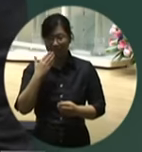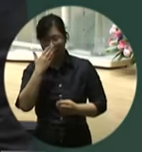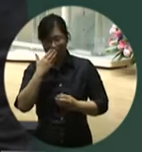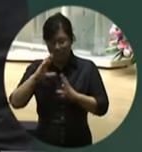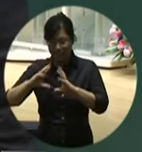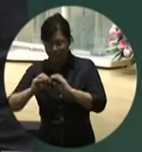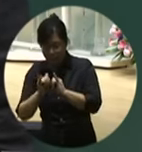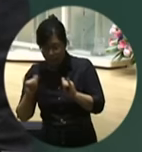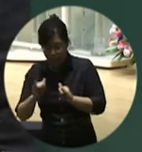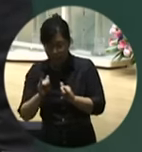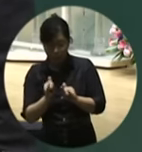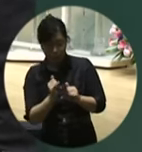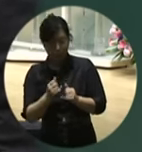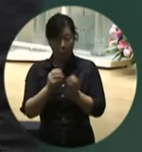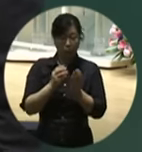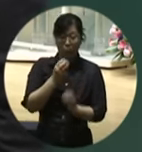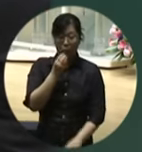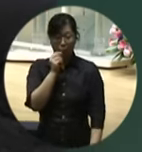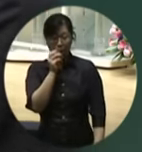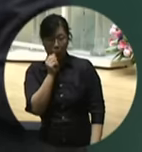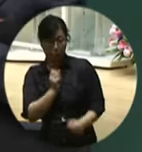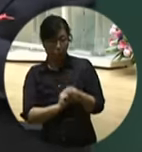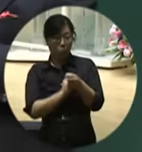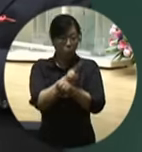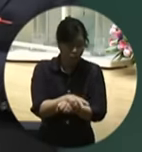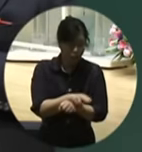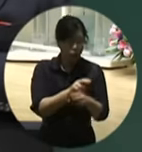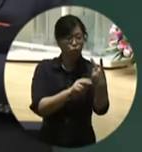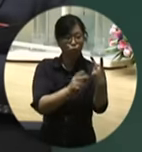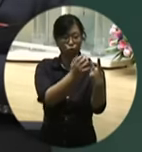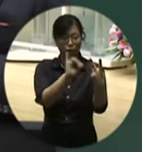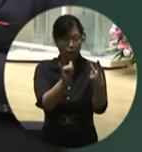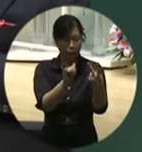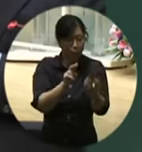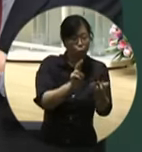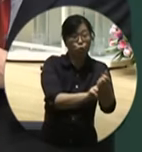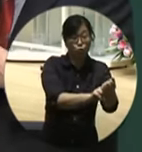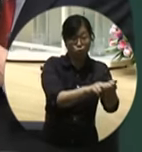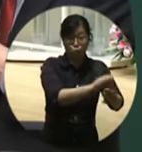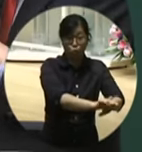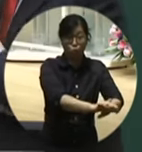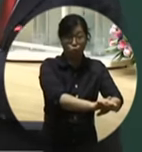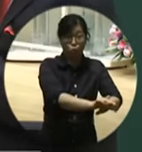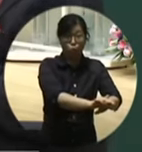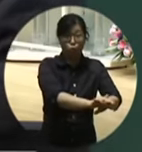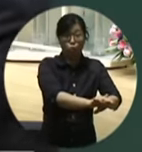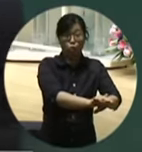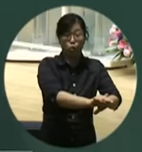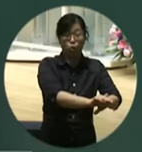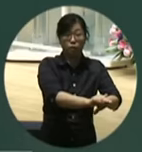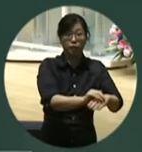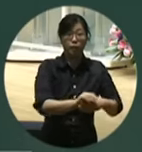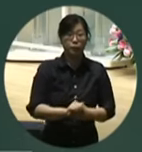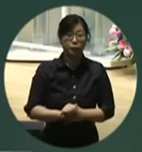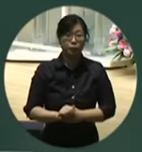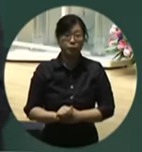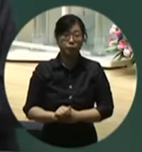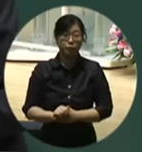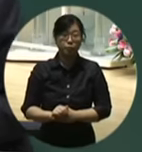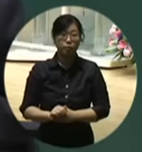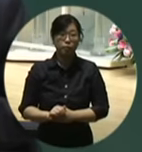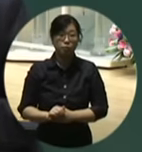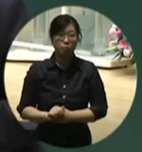그냥이 아닙니다. And this was not just anything. 중요한 시간표를 본 겁니다. So she saw a very important time schedule. 정탐꾼이 와서